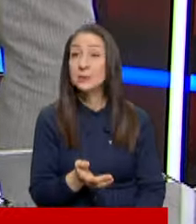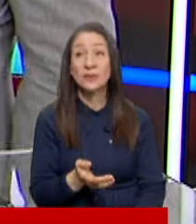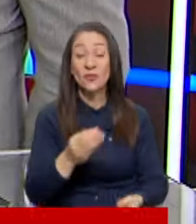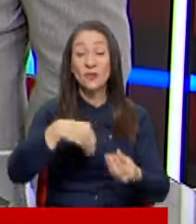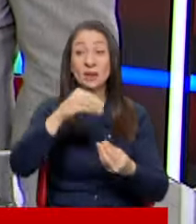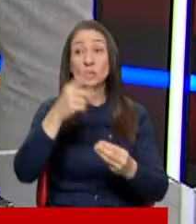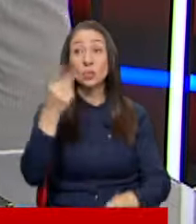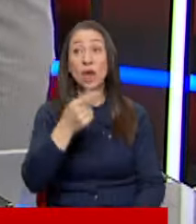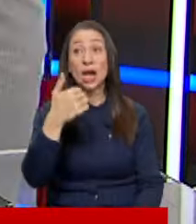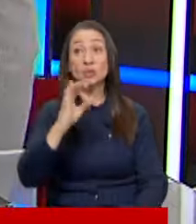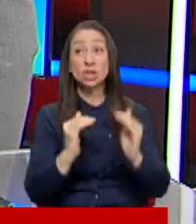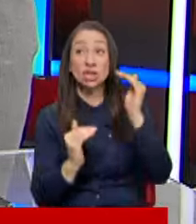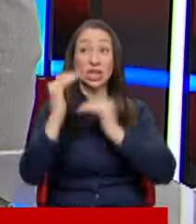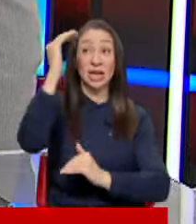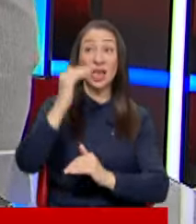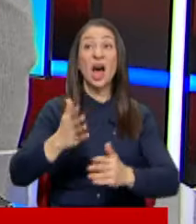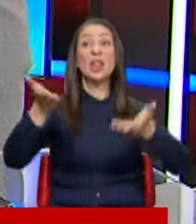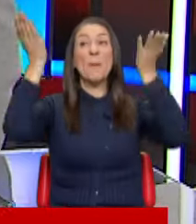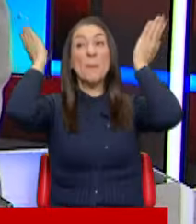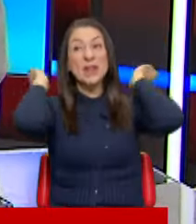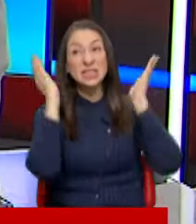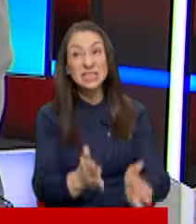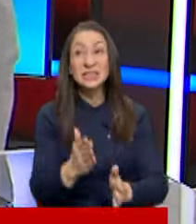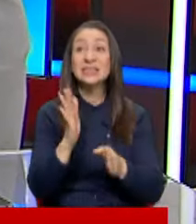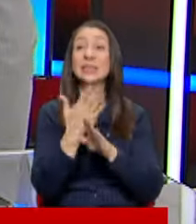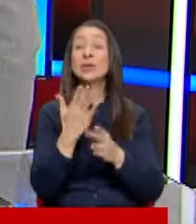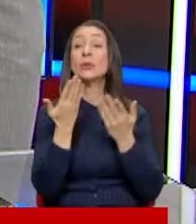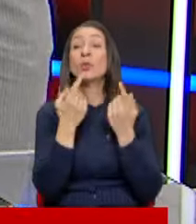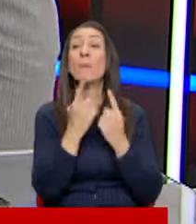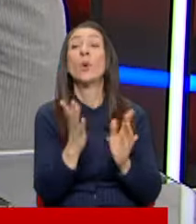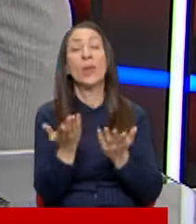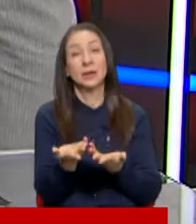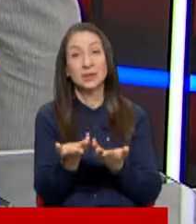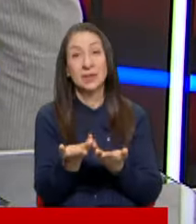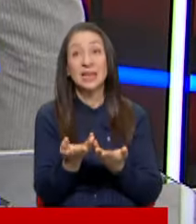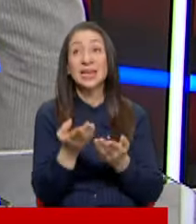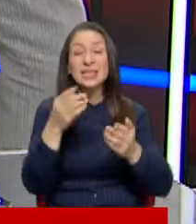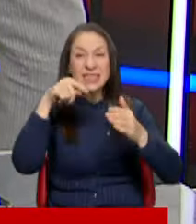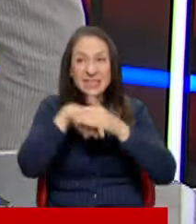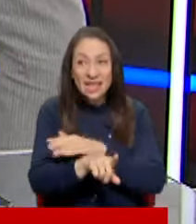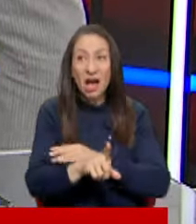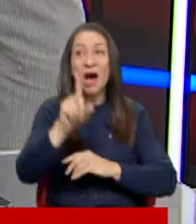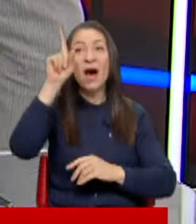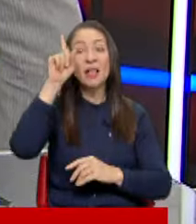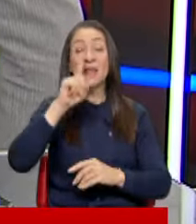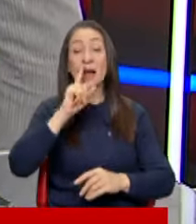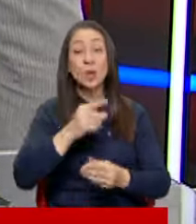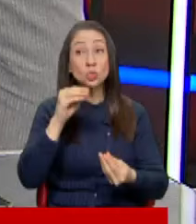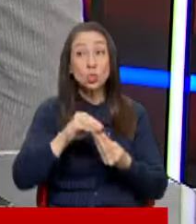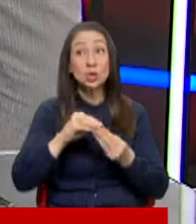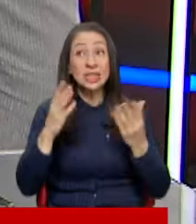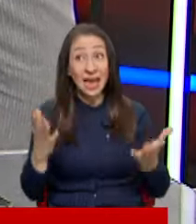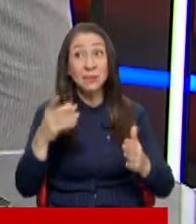faizi % 60'a çıkaranın Allah belasını versin diye niye dua etmiyorlar zina Allah'ın emriyle suç